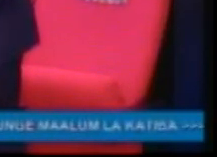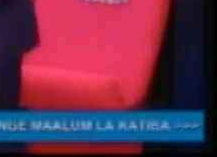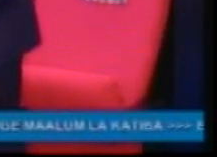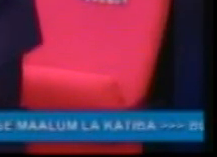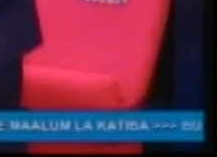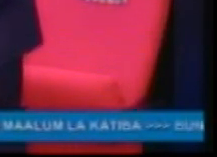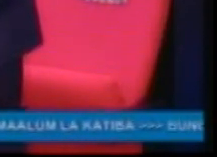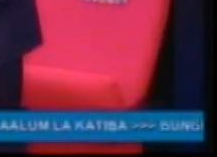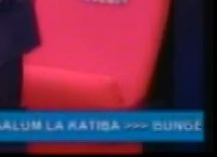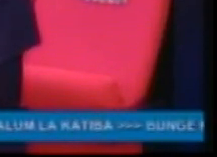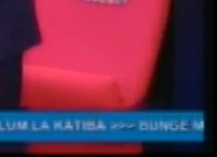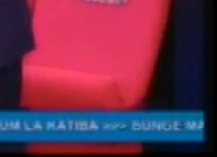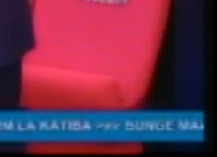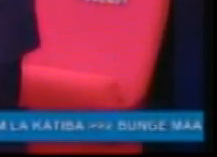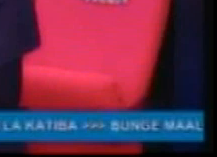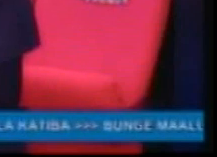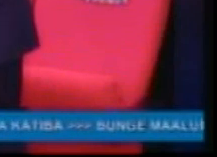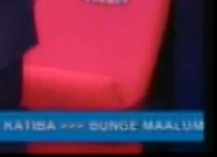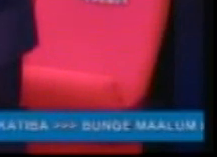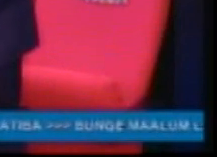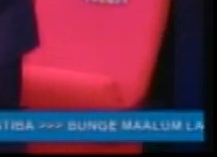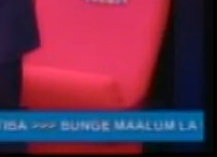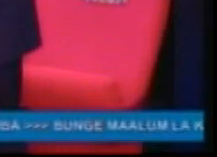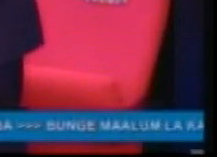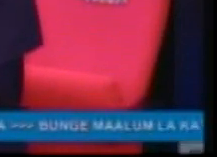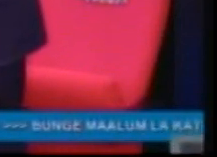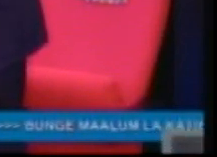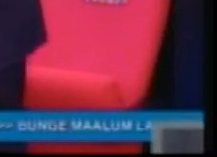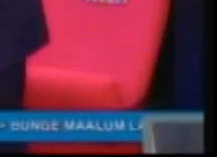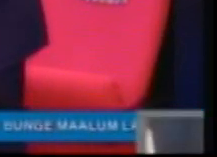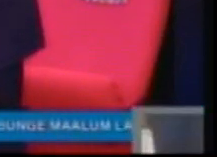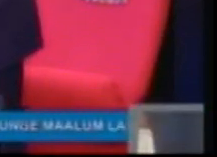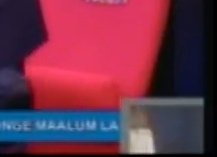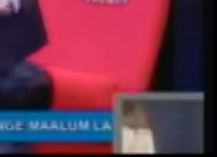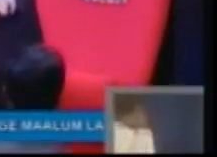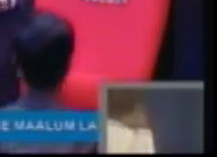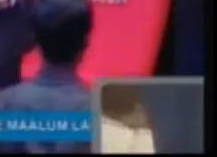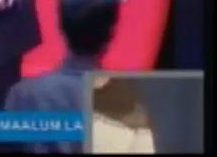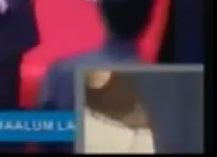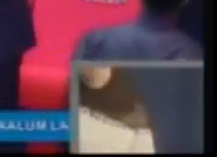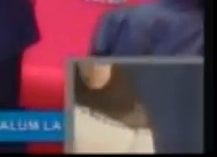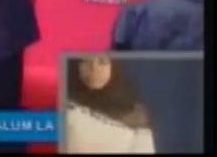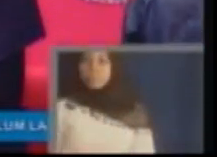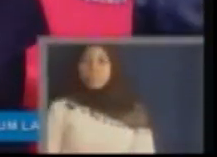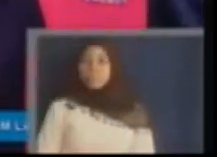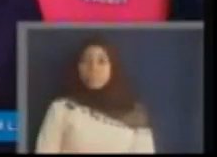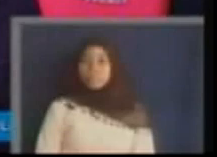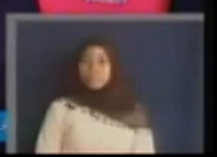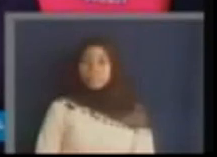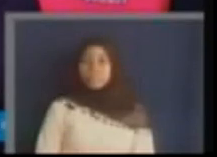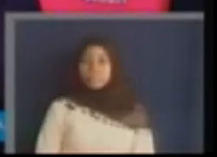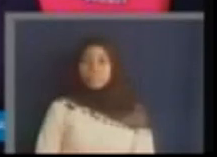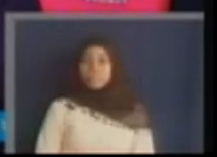mwenyekiti. Unampa nafasi mwenyekiti a wind up halafu atume kuchukua miongozo. Miongozo itasaidia nini mheshimiwa mwenyekiti? Tunaomba mwongozo wako mheshimiwa